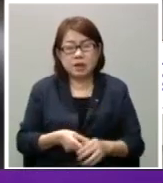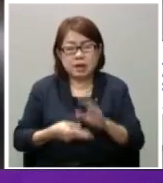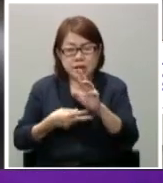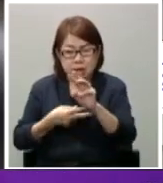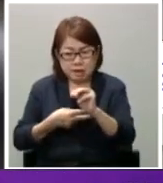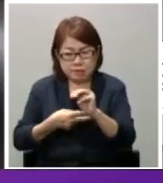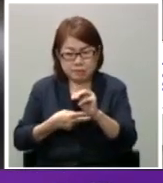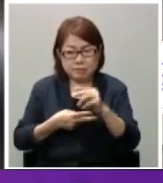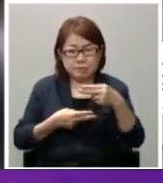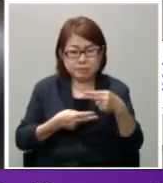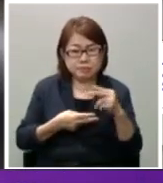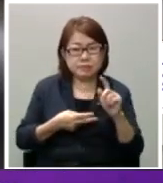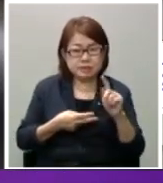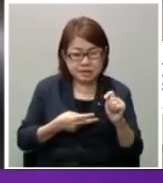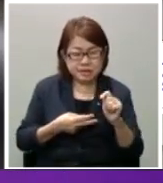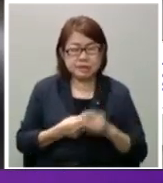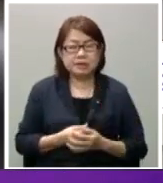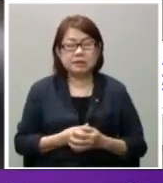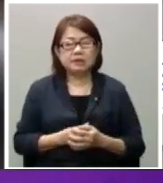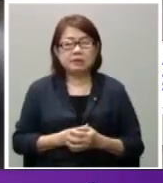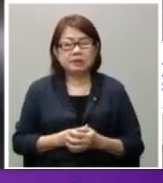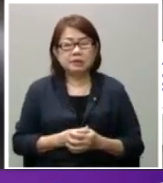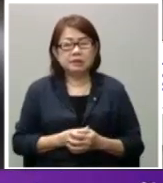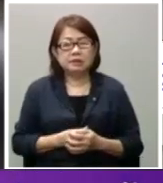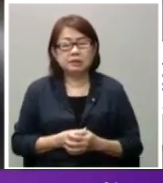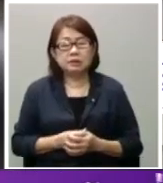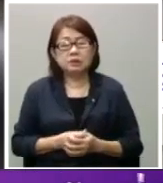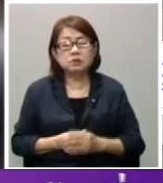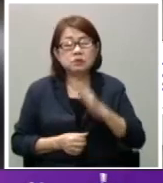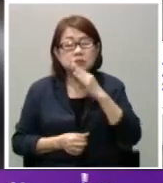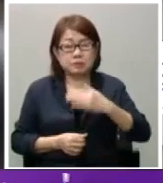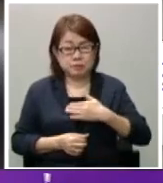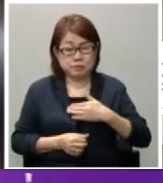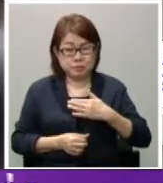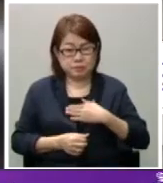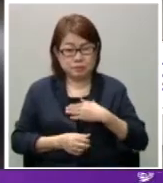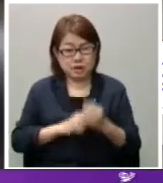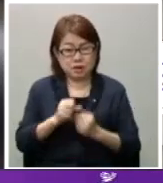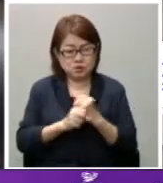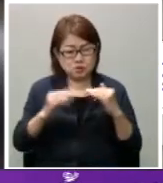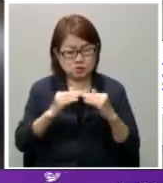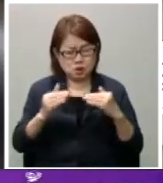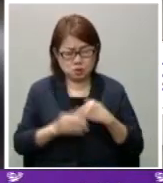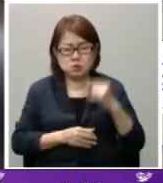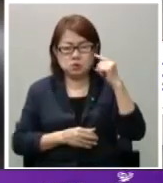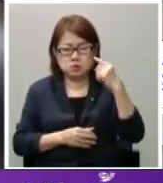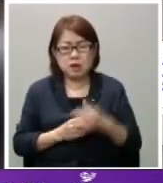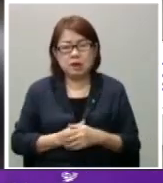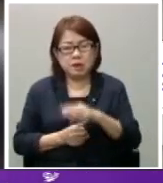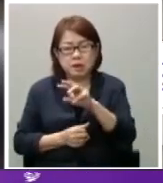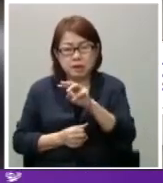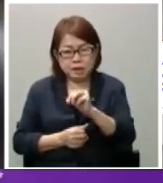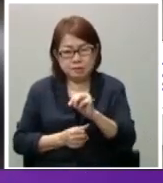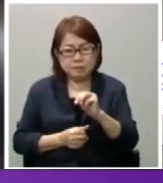MSC สิทธิผลท่านประธานถ้าเป็นคนรุ่นผมเนี่ยสมัยก่อนเราก็รู้อะครับว่า MSC สิทธิผลเนี่ยเ